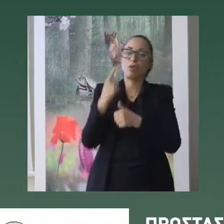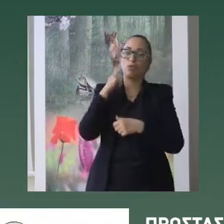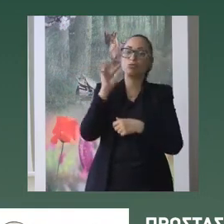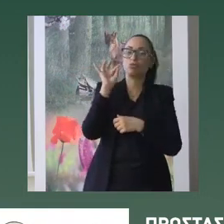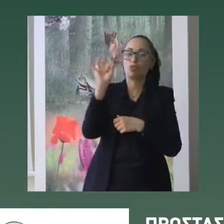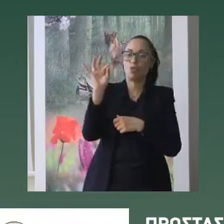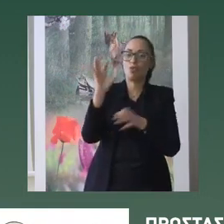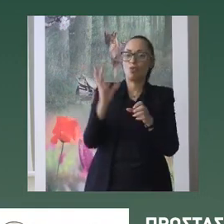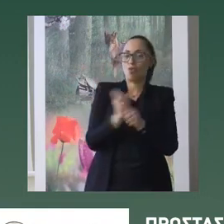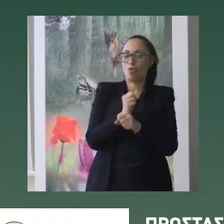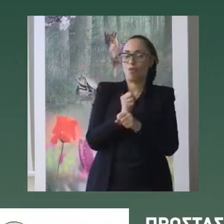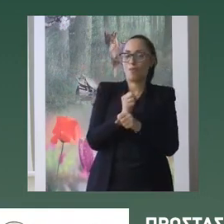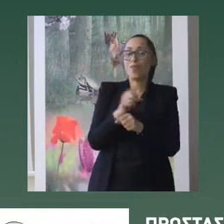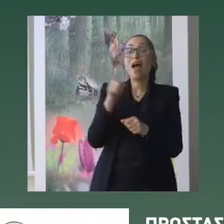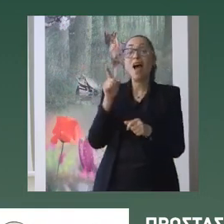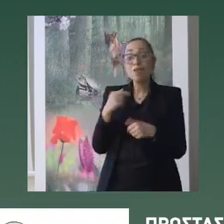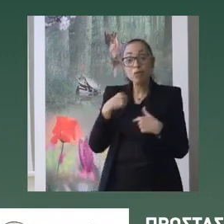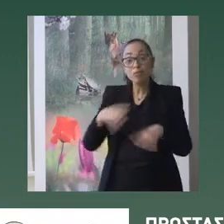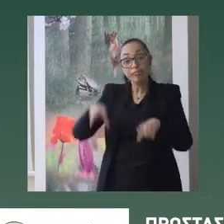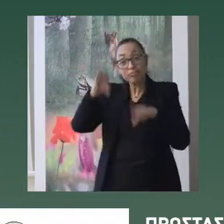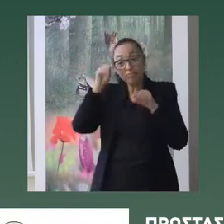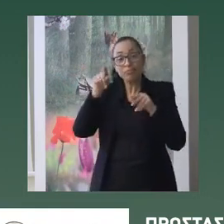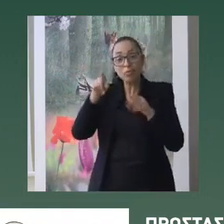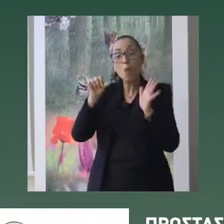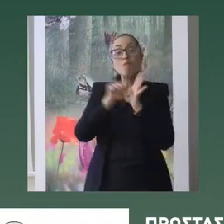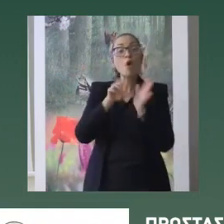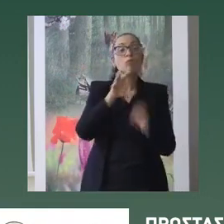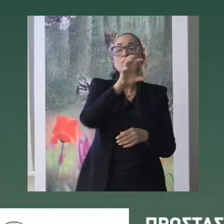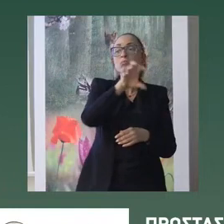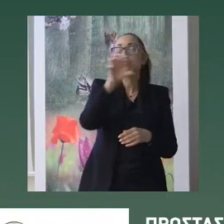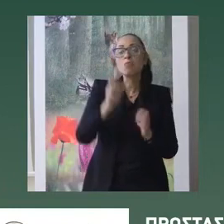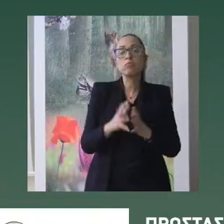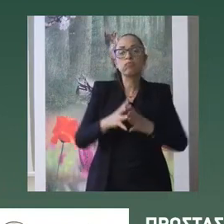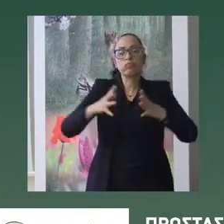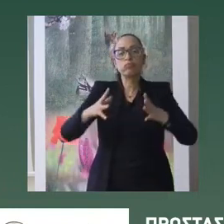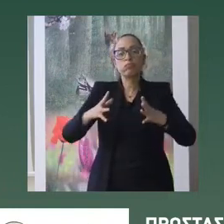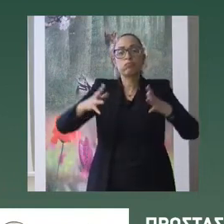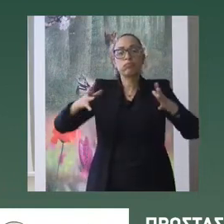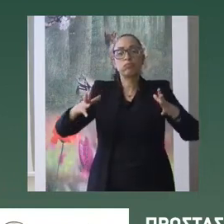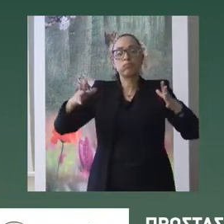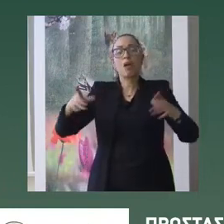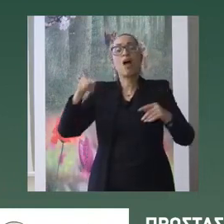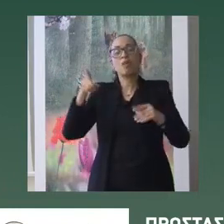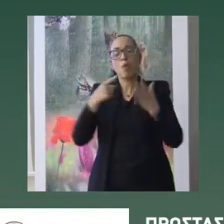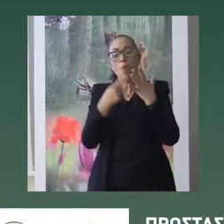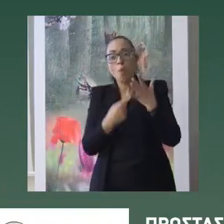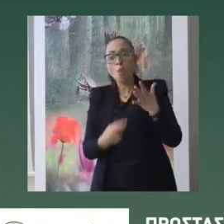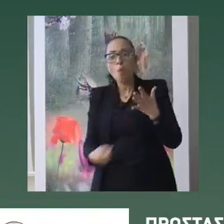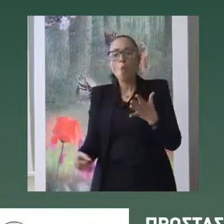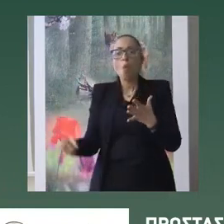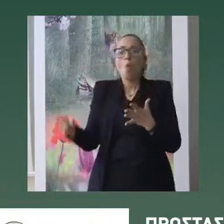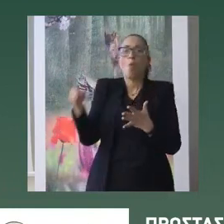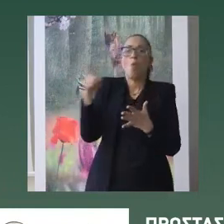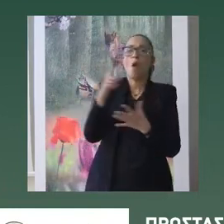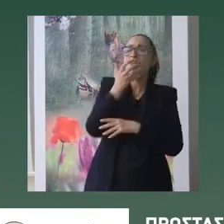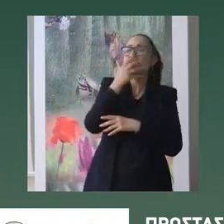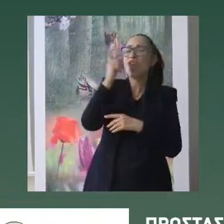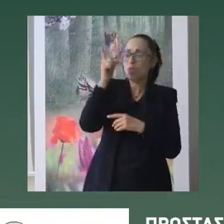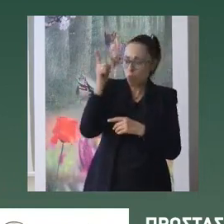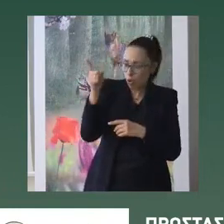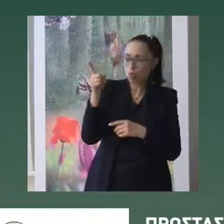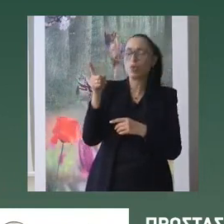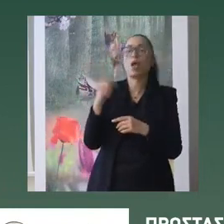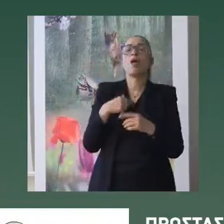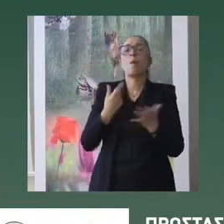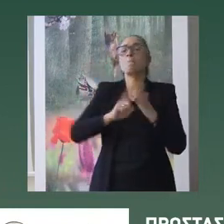Ταυτόχρονα πρέπει να λάβεις υπόψη σου τις πόλεις. Οι πόλεις λοιπόν μεγαλώνουν. Μεγαλώνουν και αυτό επιδεινώνει όλα αυτά που συζητήσαμε πριν. Θερμότητα, παραγωγή